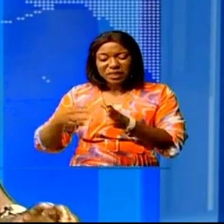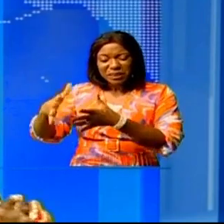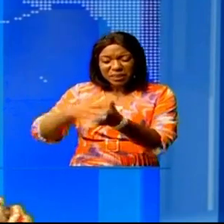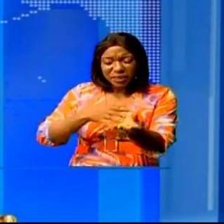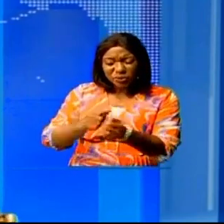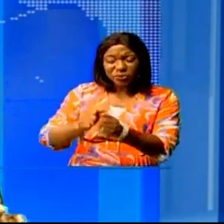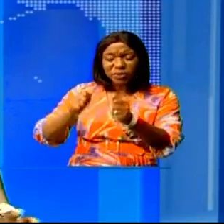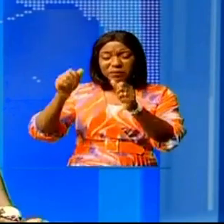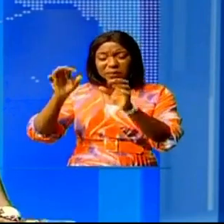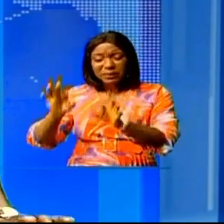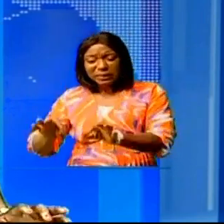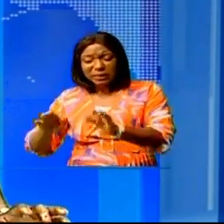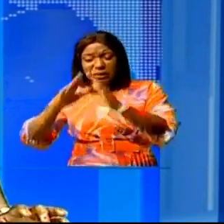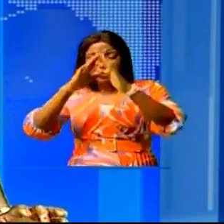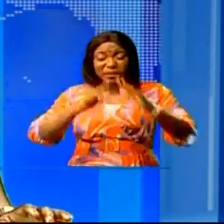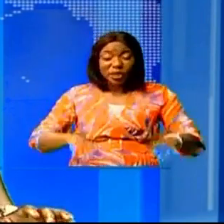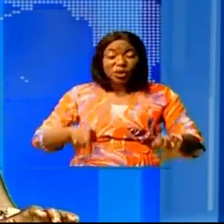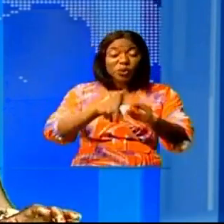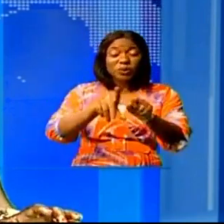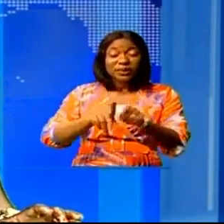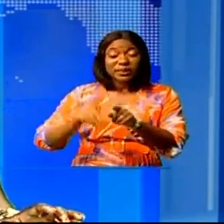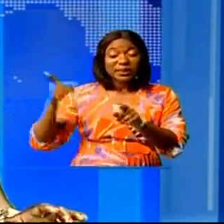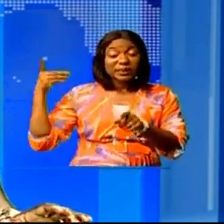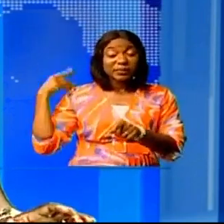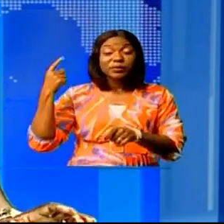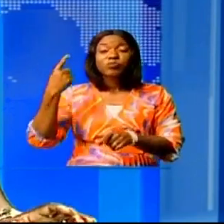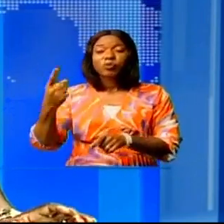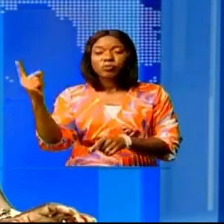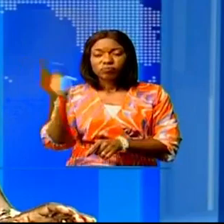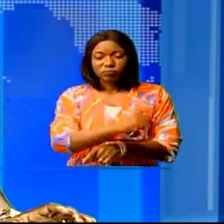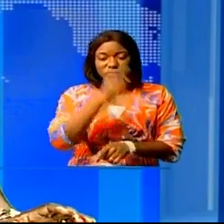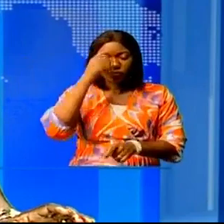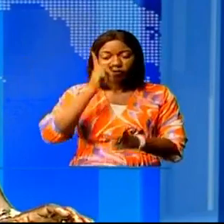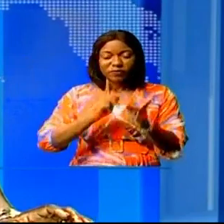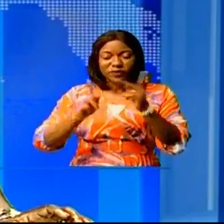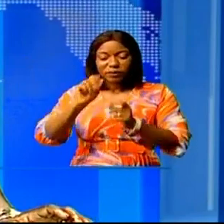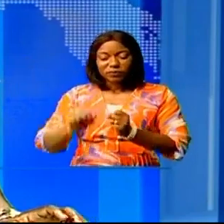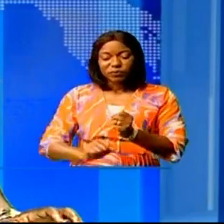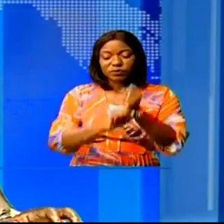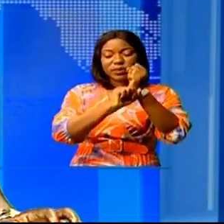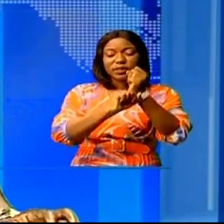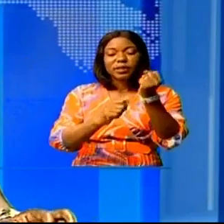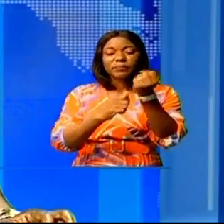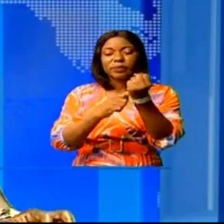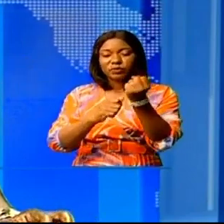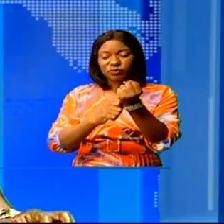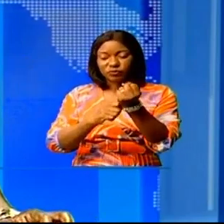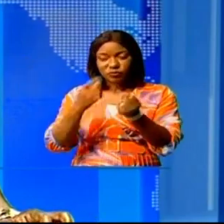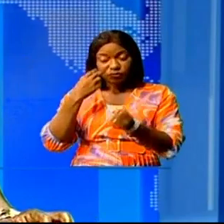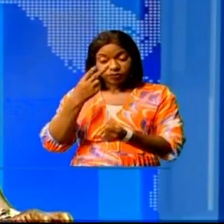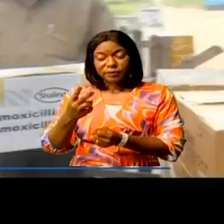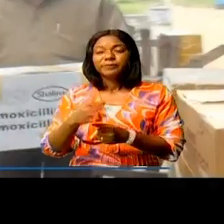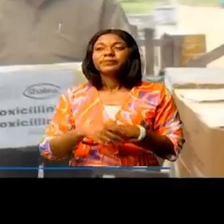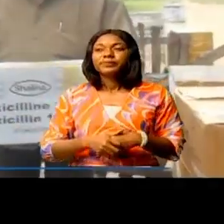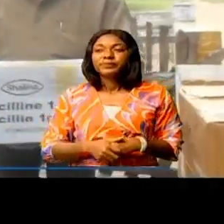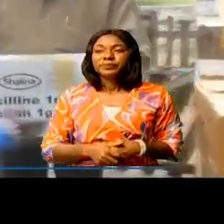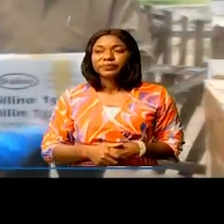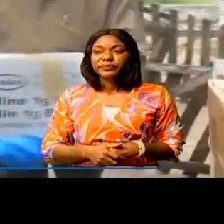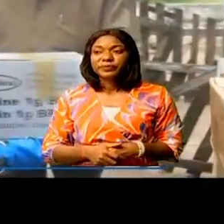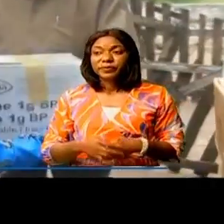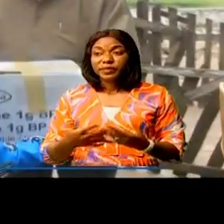Anatole Matusila s'y est rendu pour une assistance aux sinistrés. Reportage. Des